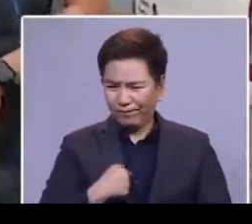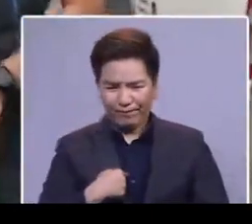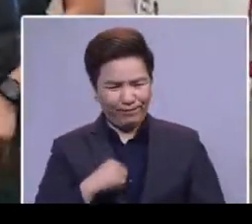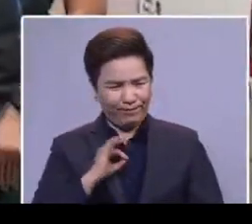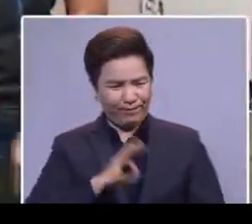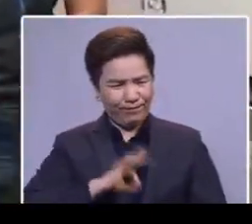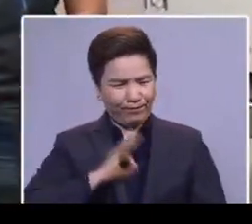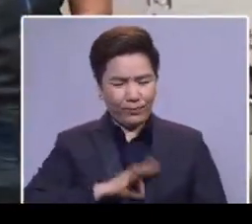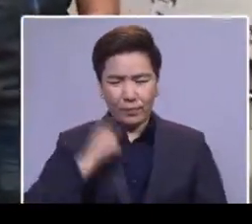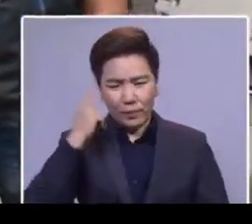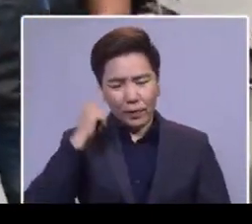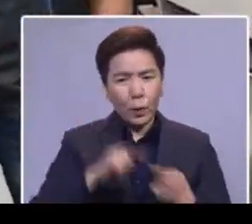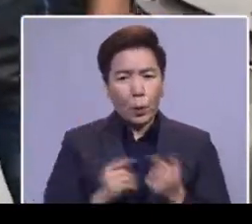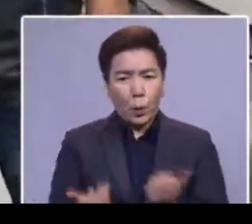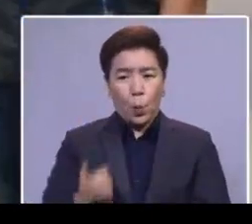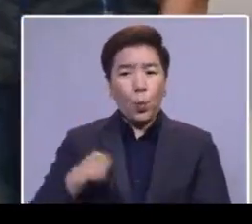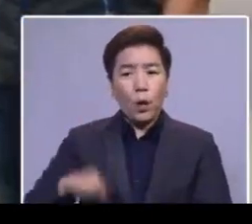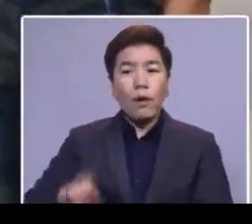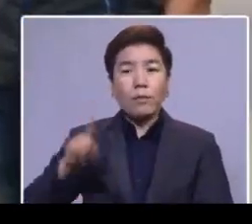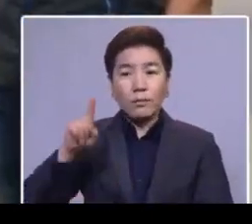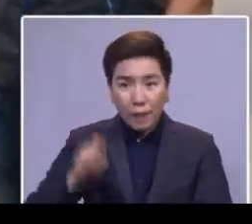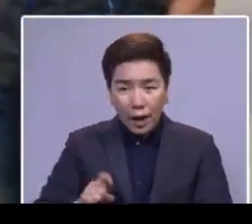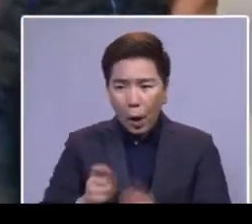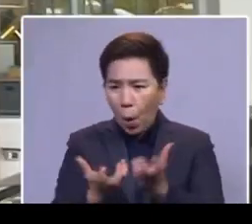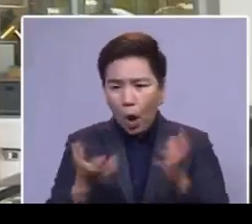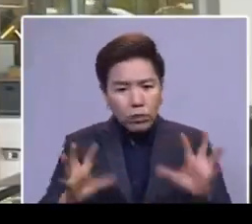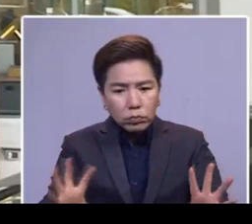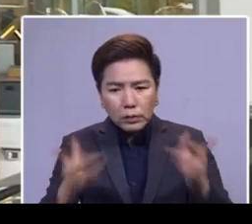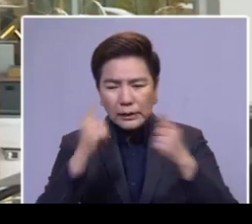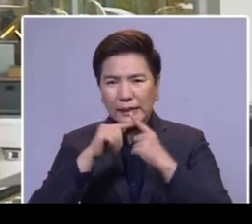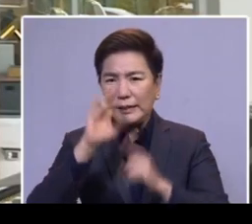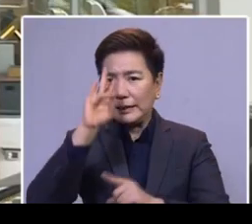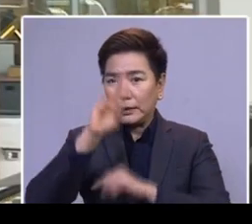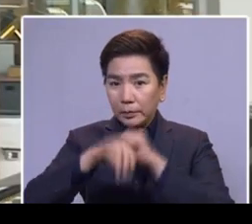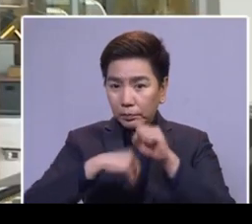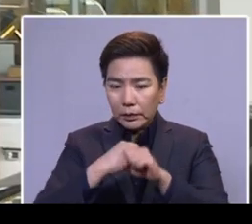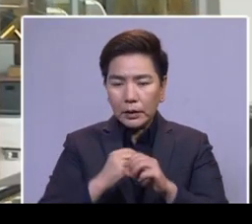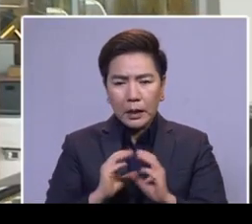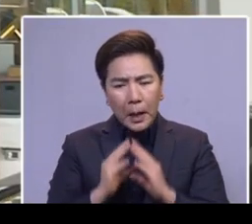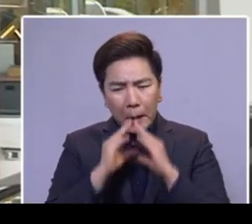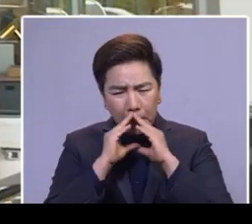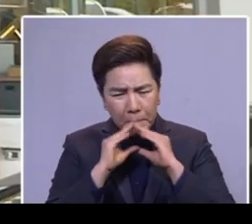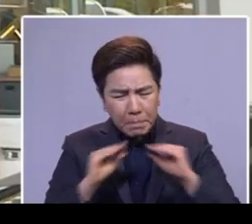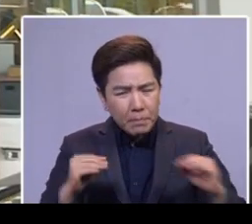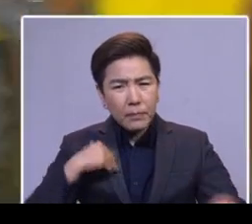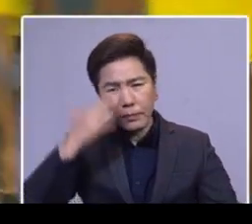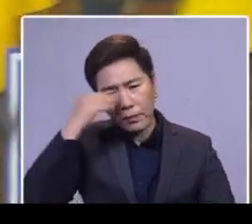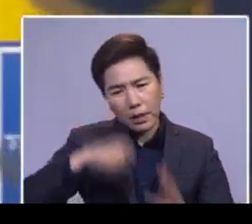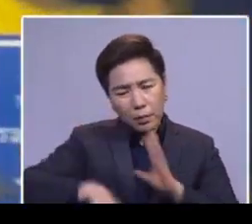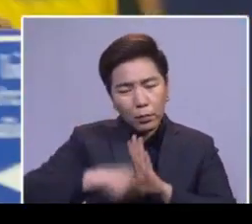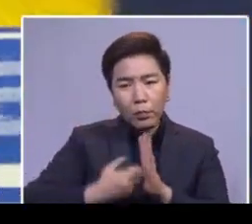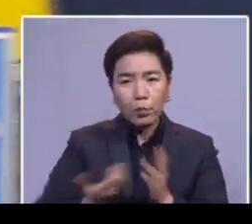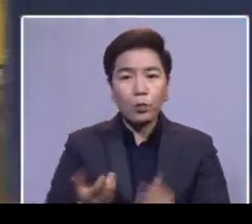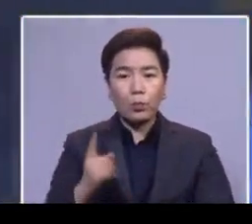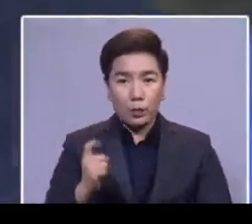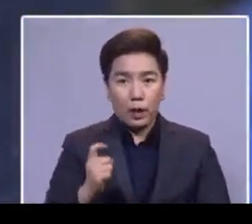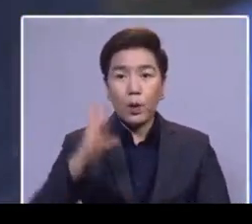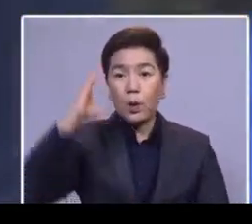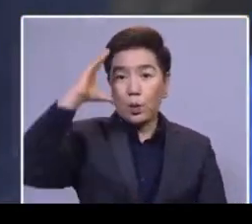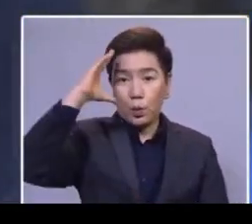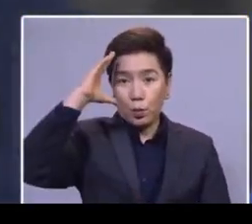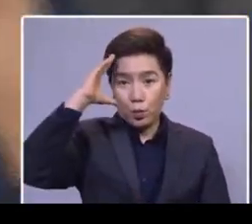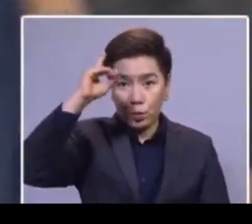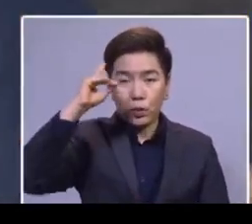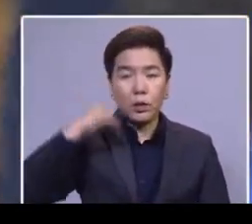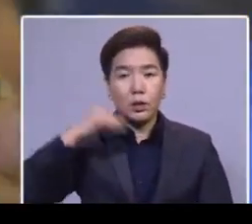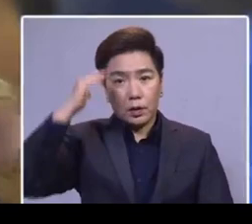ตกลงแล้วสาเหตุการเสียชีวิตของลูกสาวแม่ตลอด 7ปีมันเกิดจากอะไรกันแน่และในวันพรุ่งนี้ค่ะ